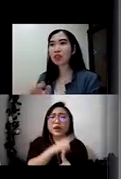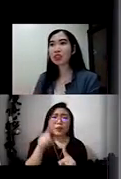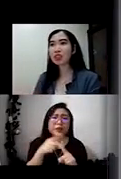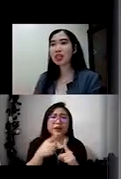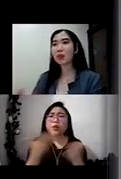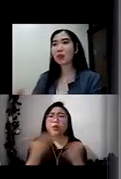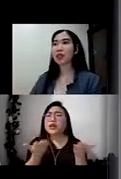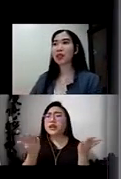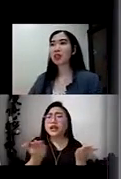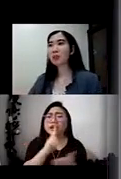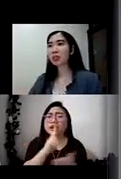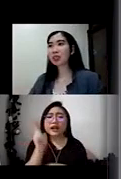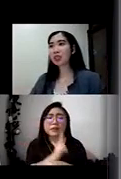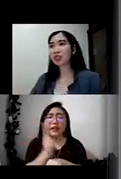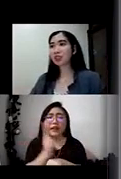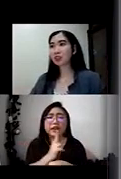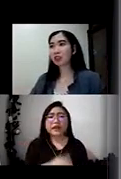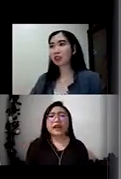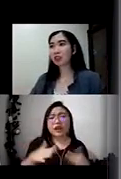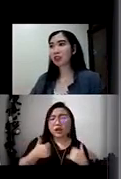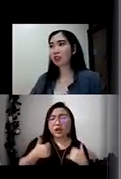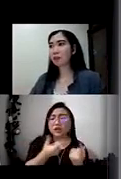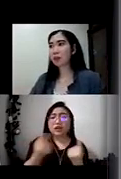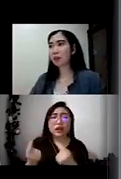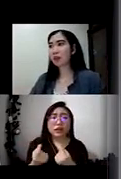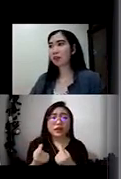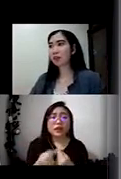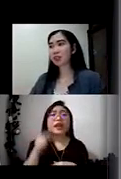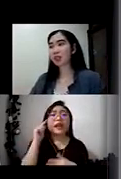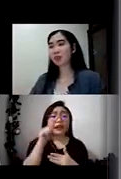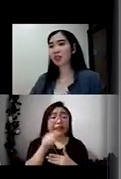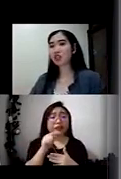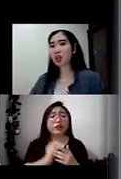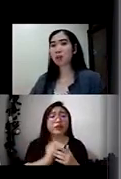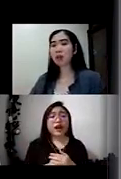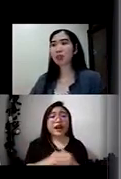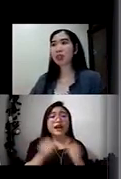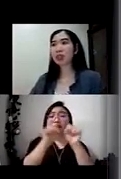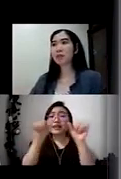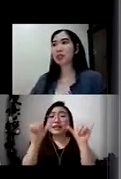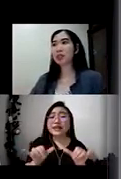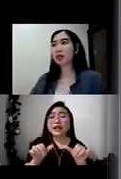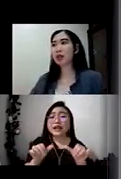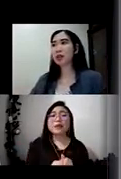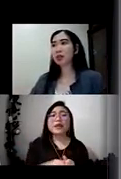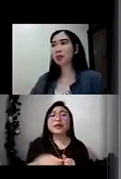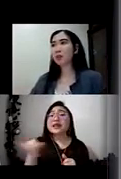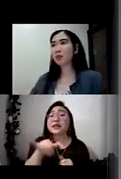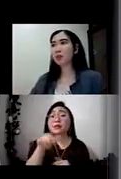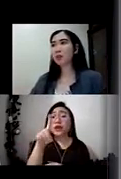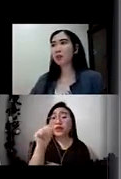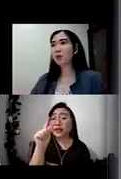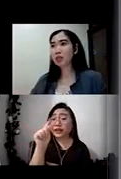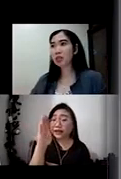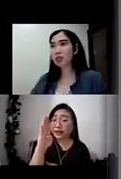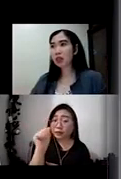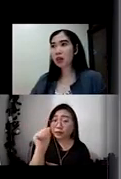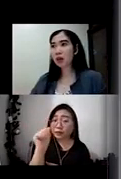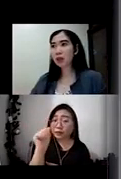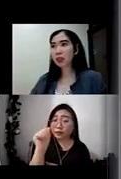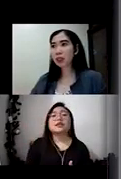Paano natin siya gagawin? Kung makikita nyo dito, ito ay parang system na siya, parang database na siya. If wala